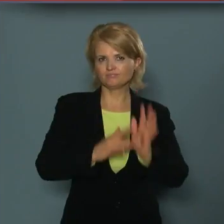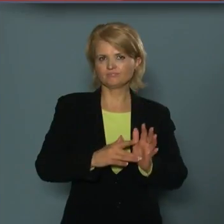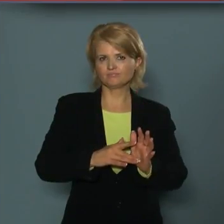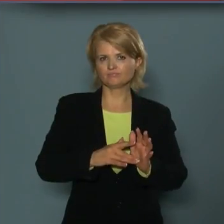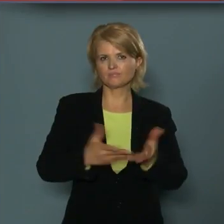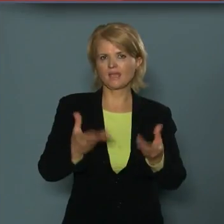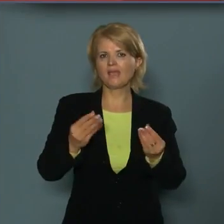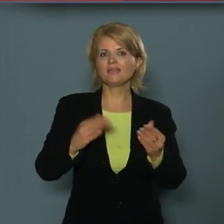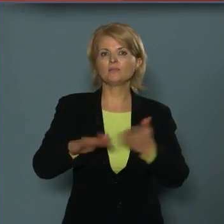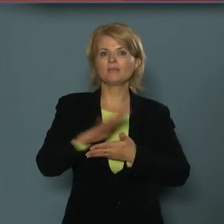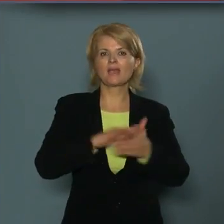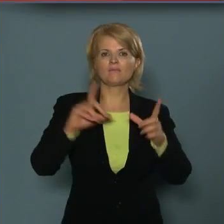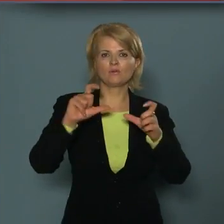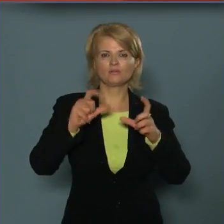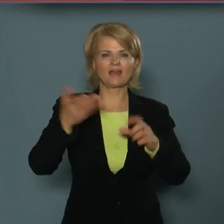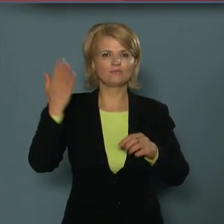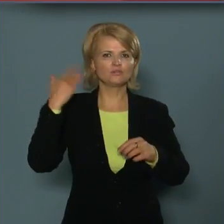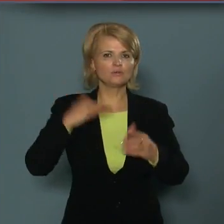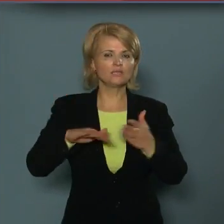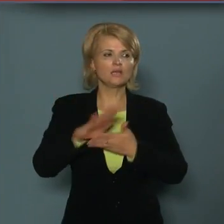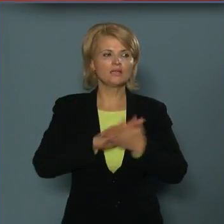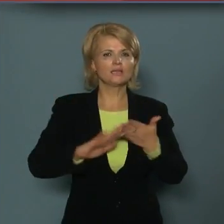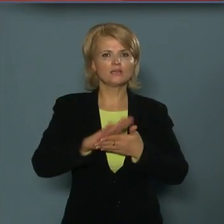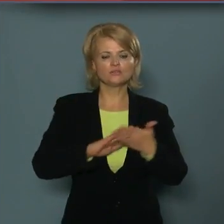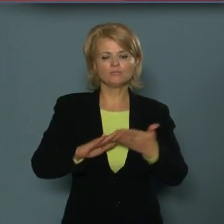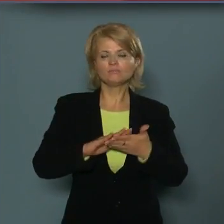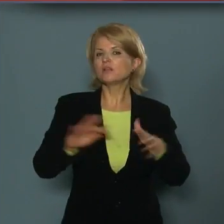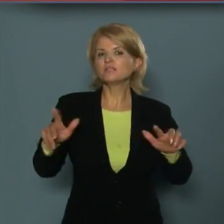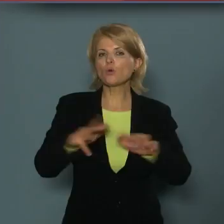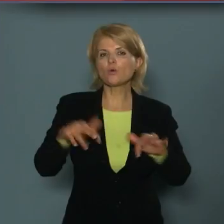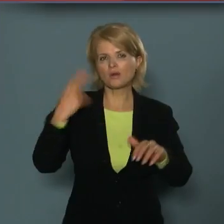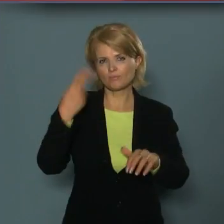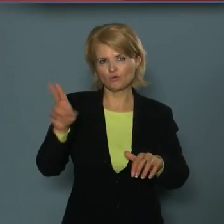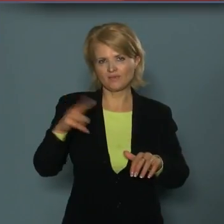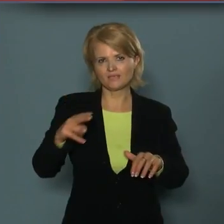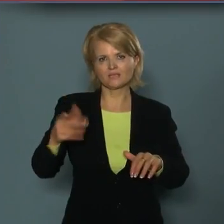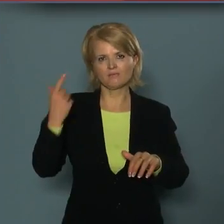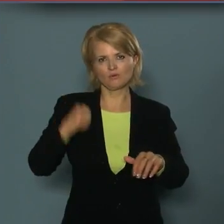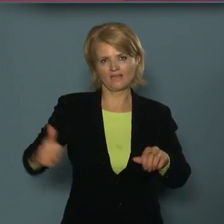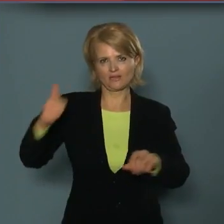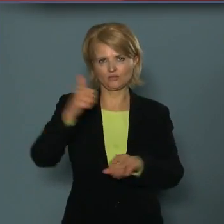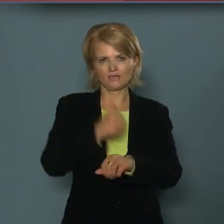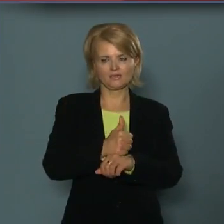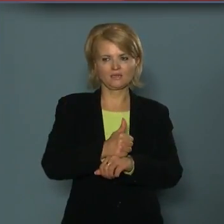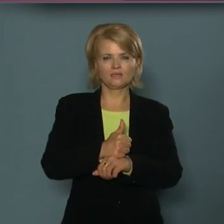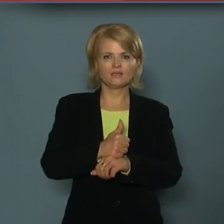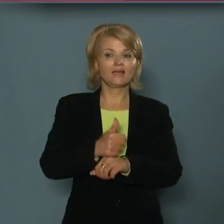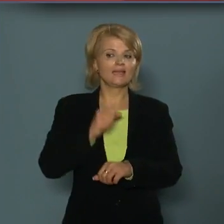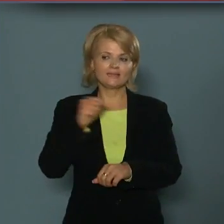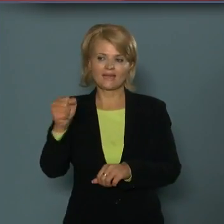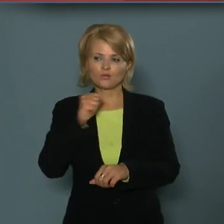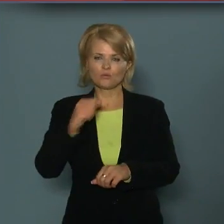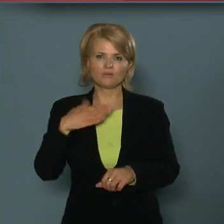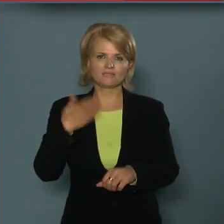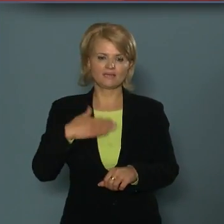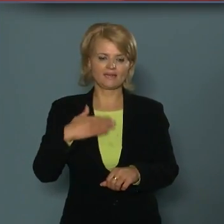volt, és az, hogy milyen zenész volt, tekintett arra, hogy ő elsődlegesen zongoraművész volt, akkor egy vele készített interjúmból szeretnék